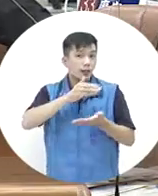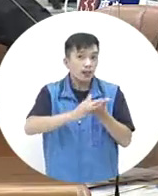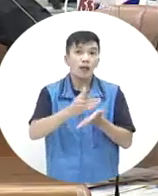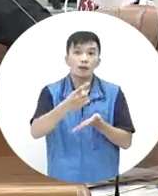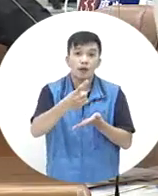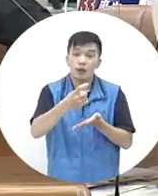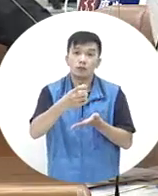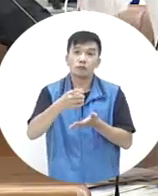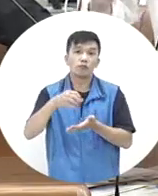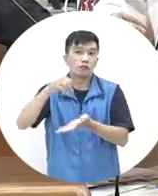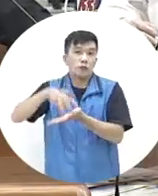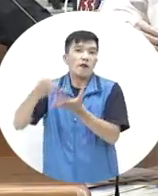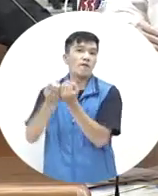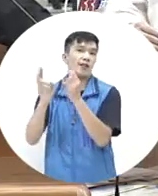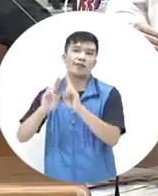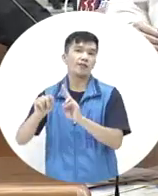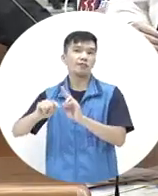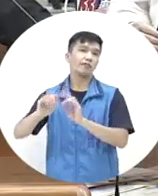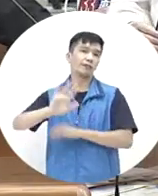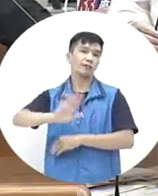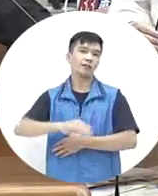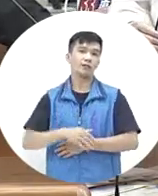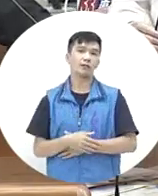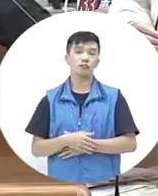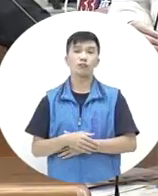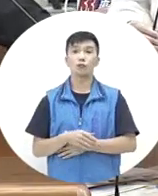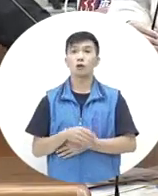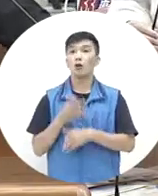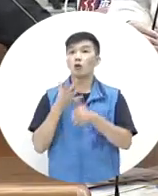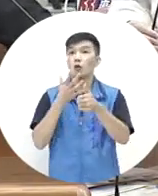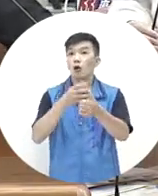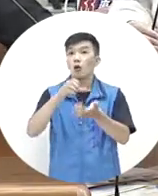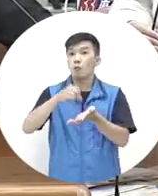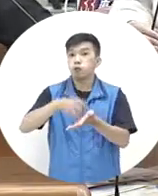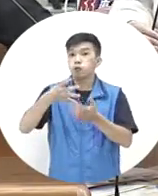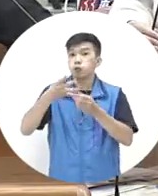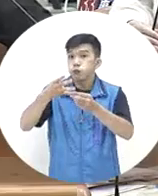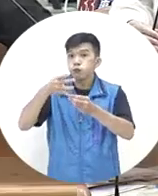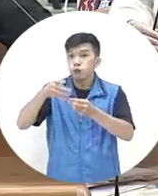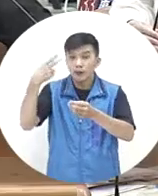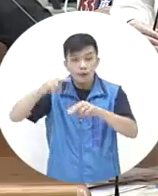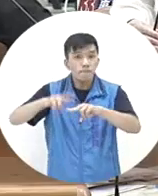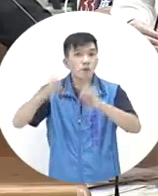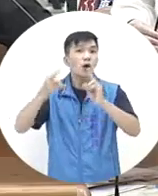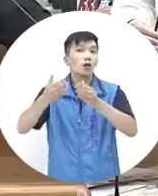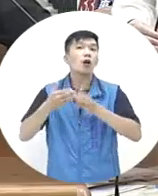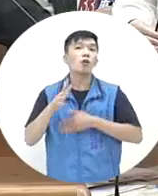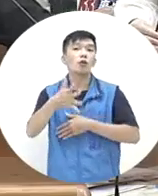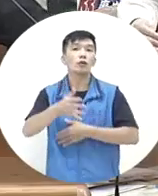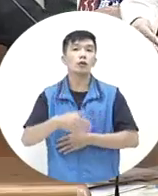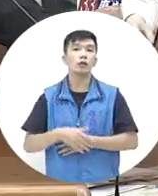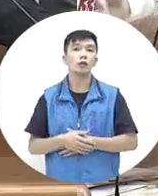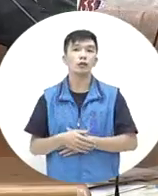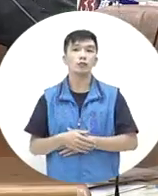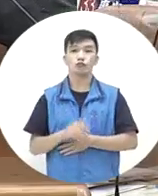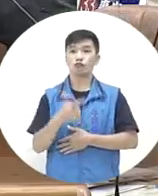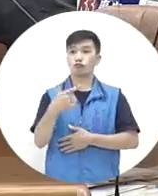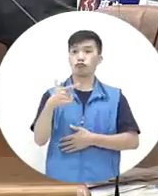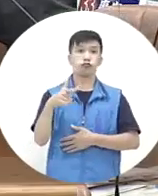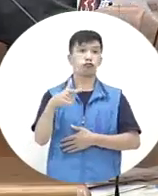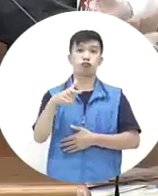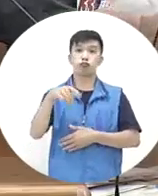好。那所以为什么我们要重启核四？ 那现在核四就这样子啊，核四现在没有了，就停在那里